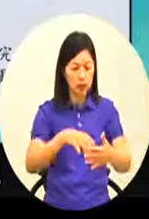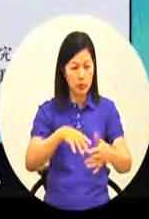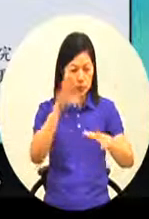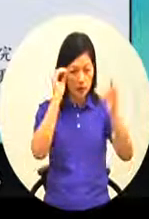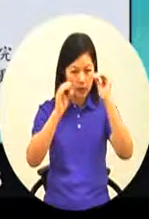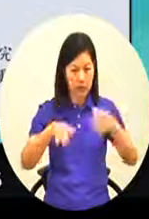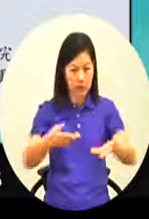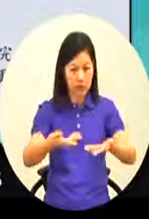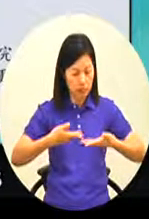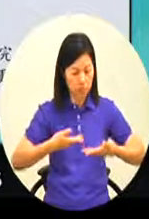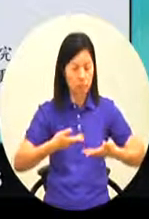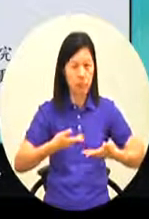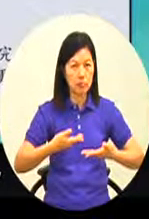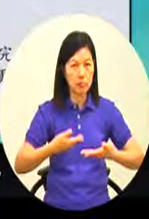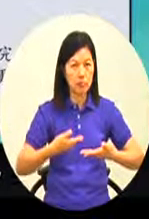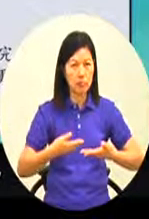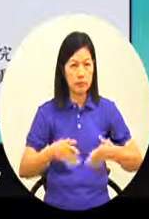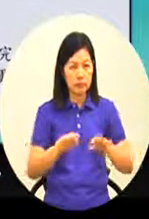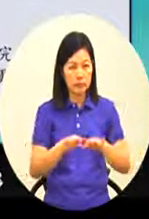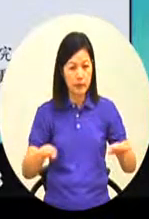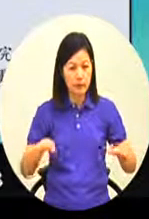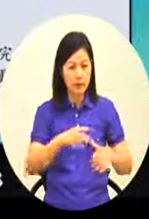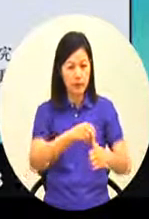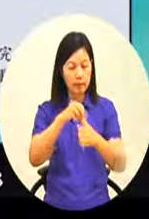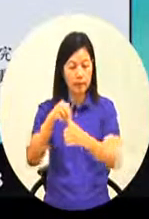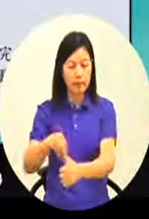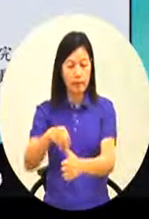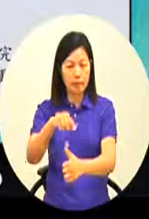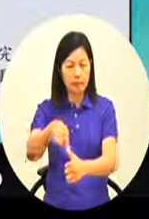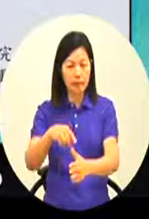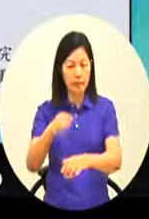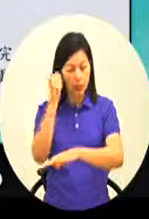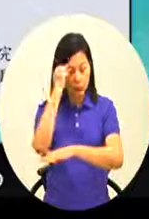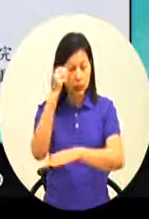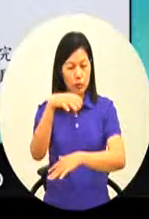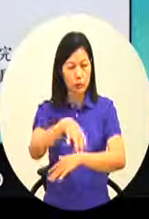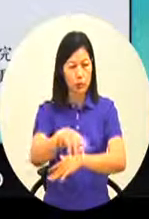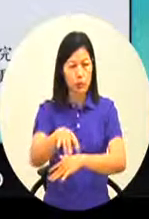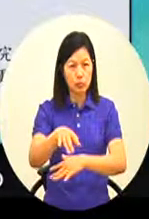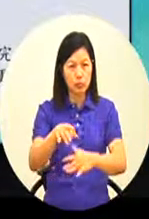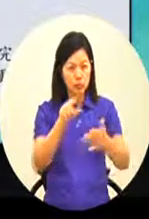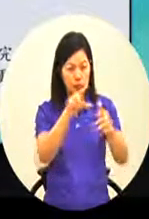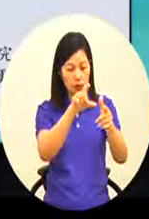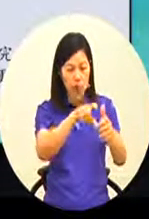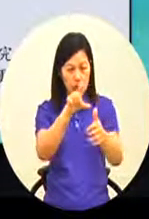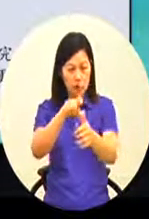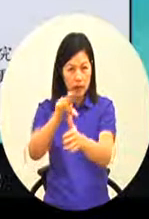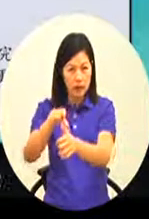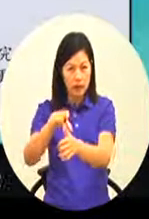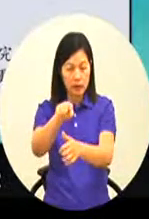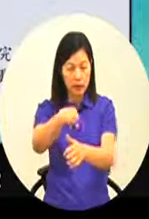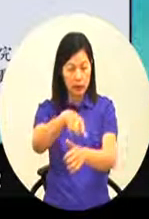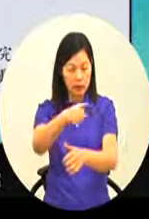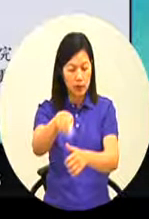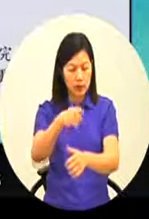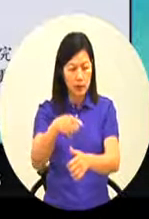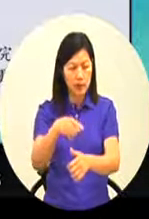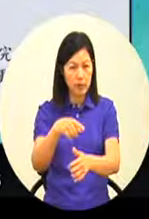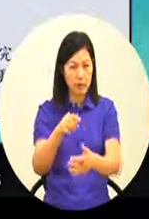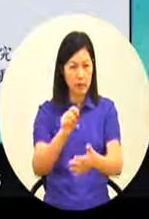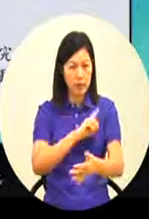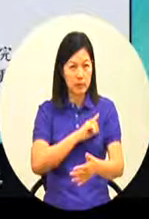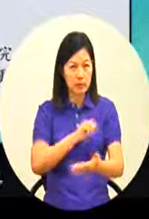吗？这个地安置住宅的这个部分，题目，对，题目是你们提供的吧？哎，我念一下题目，然后那个也让主